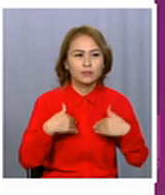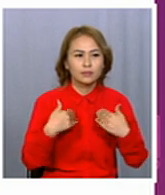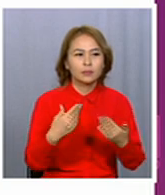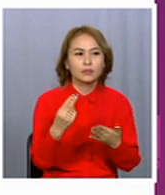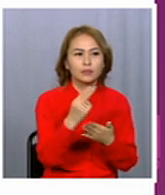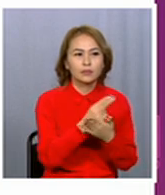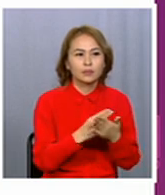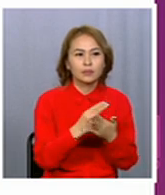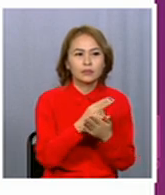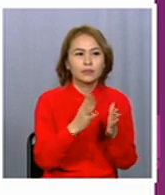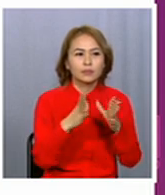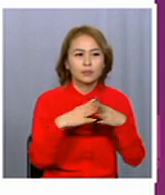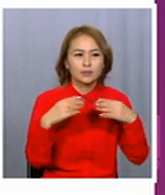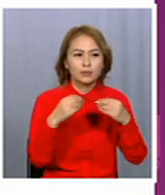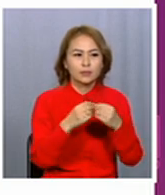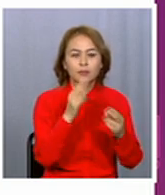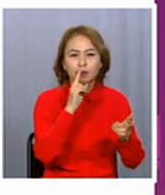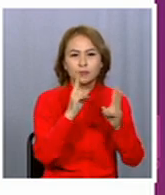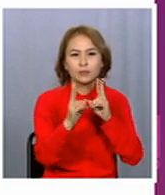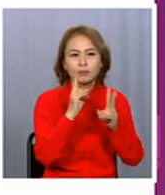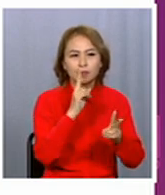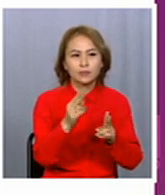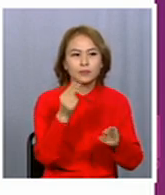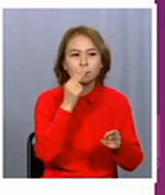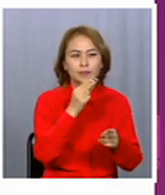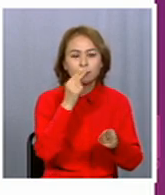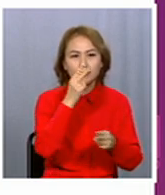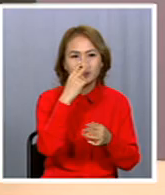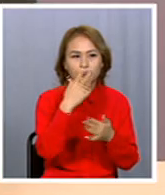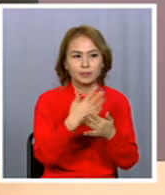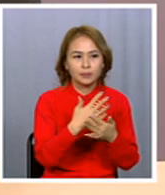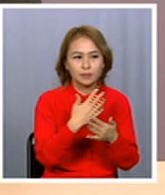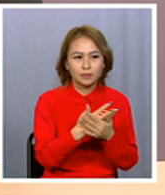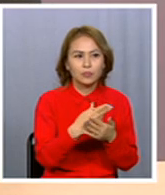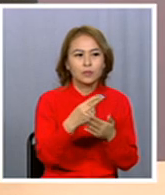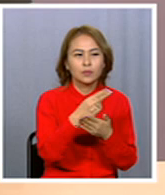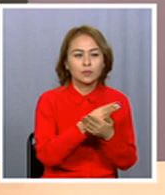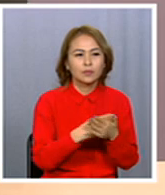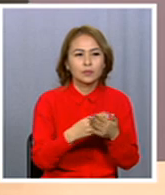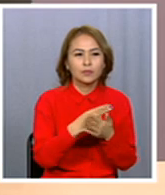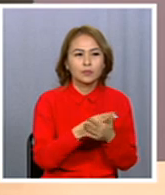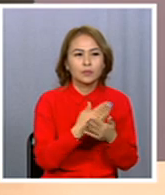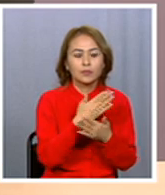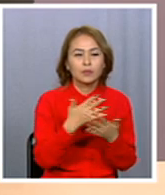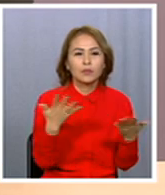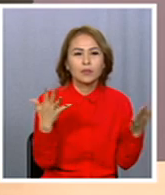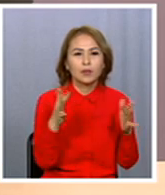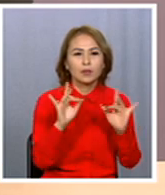суретте отбасының ас үйде тамақтануы бейнеленген. Балалар, бұл қандай пікір?